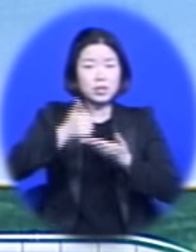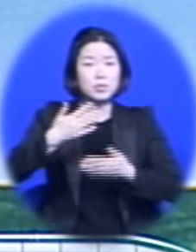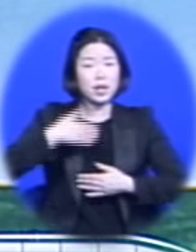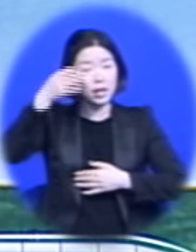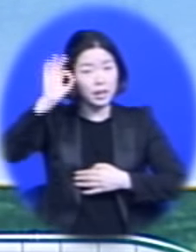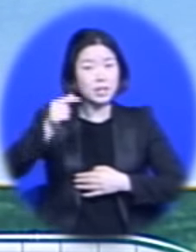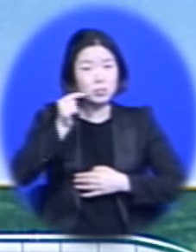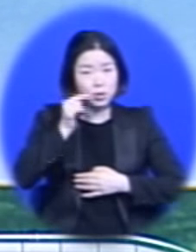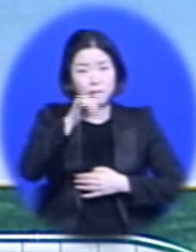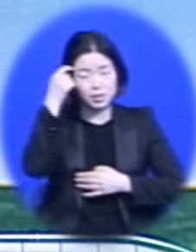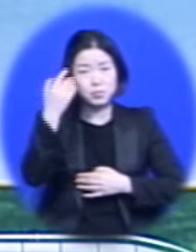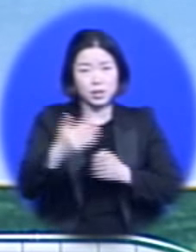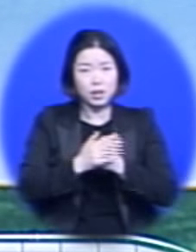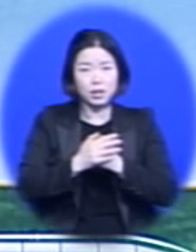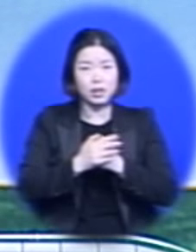거 있습니까?